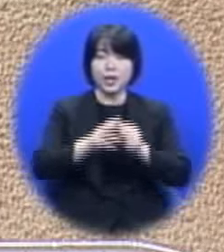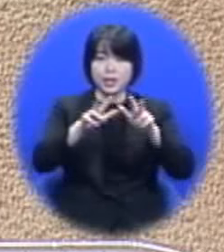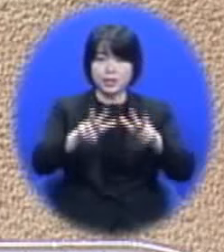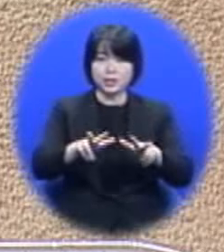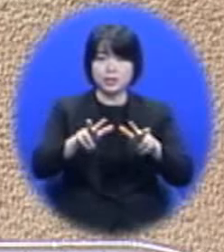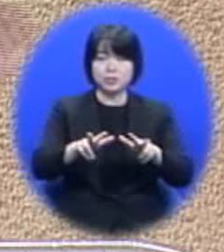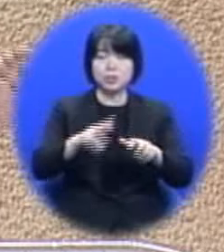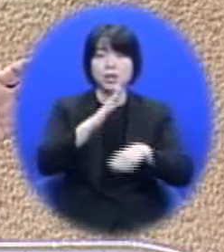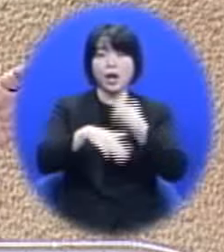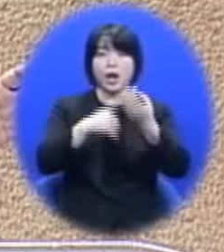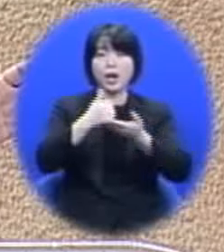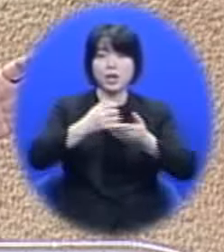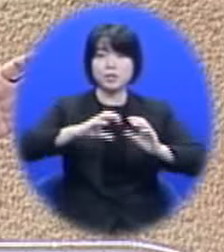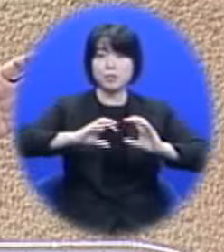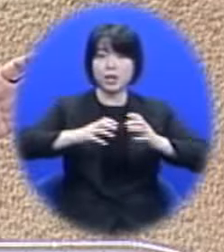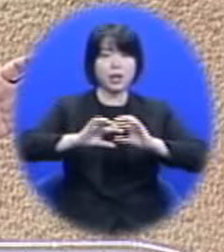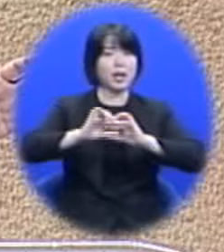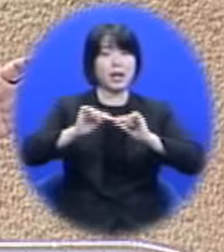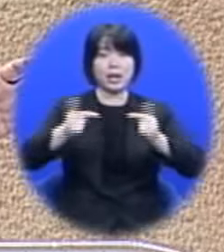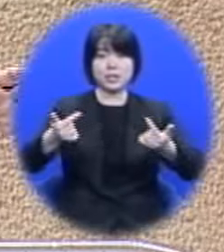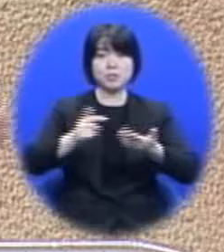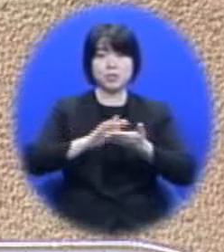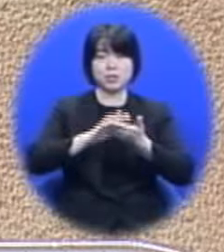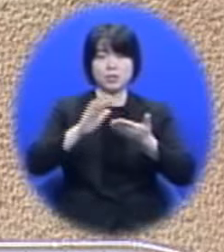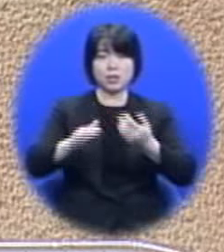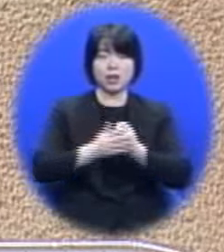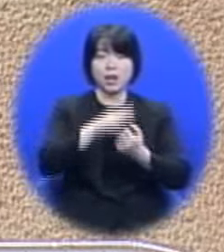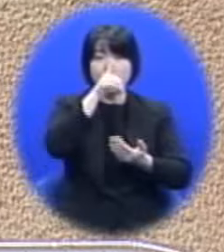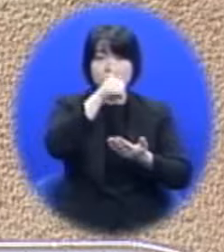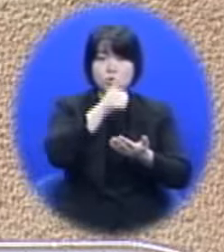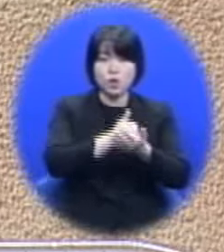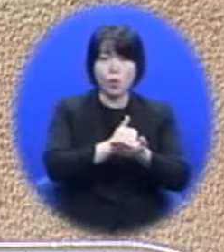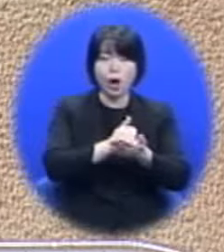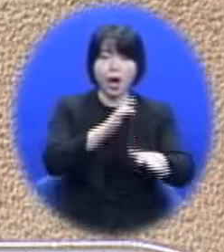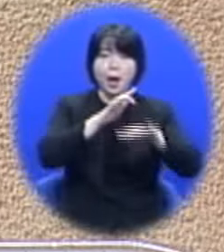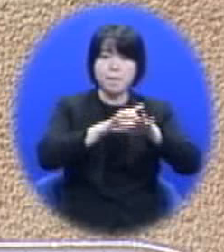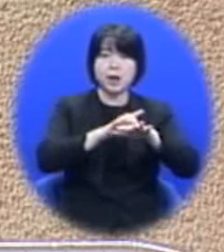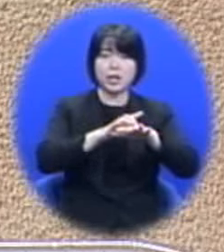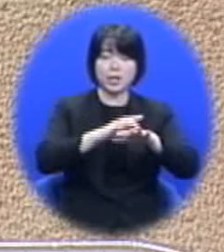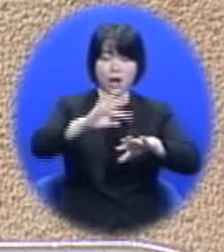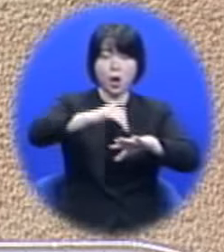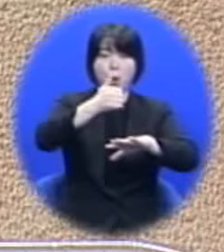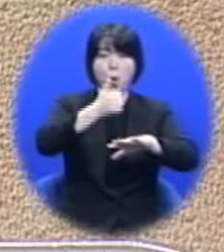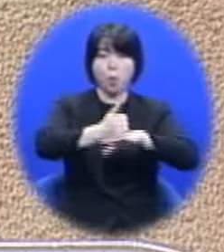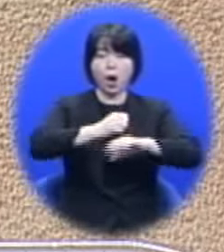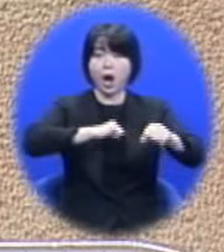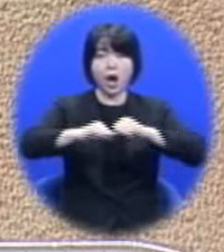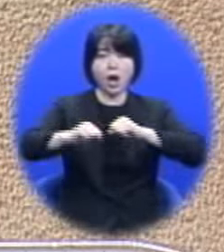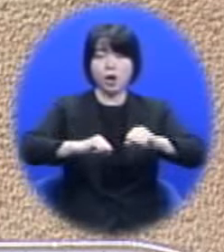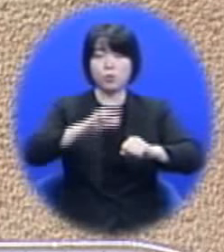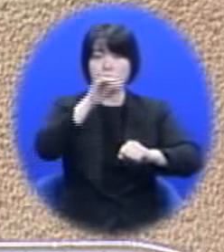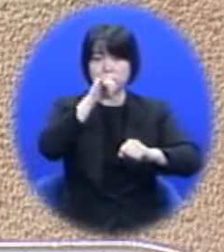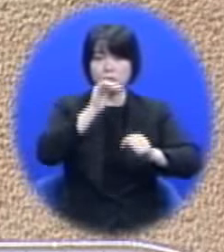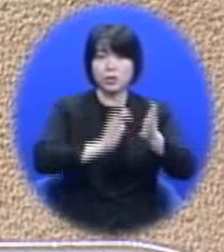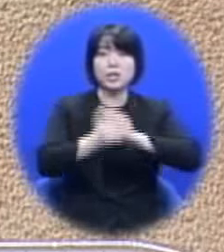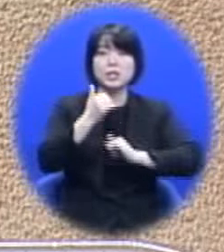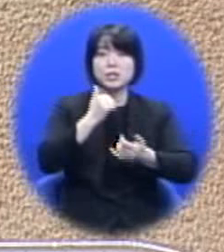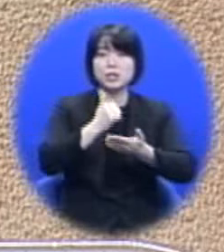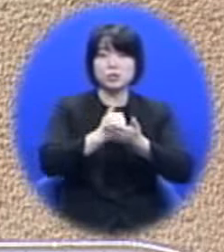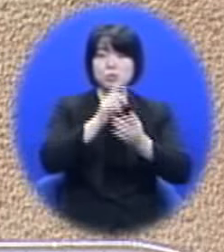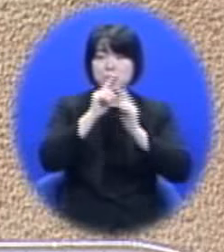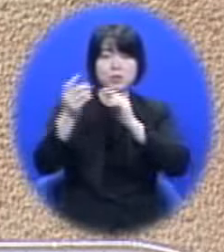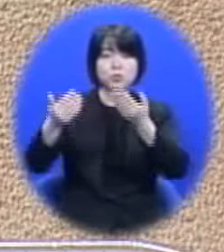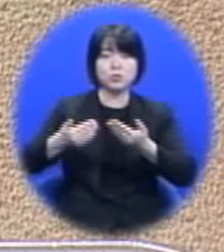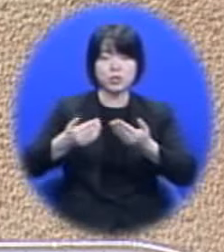지금은 하나님의 나라가 아닙니다. 죄와 마귀가 왕노릇하고 있어요. 예수님이 말씀하셨어요. 이